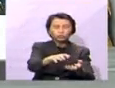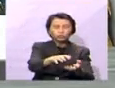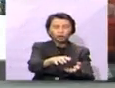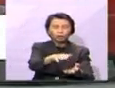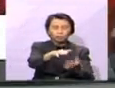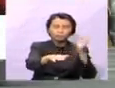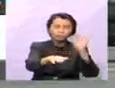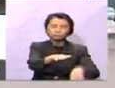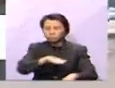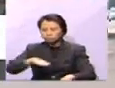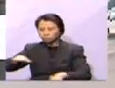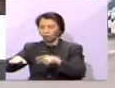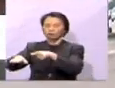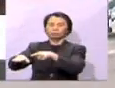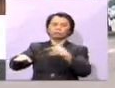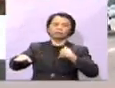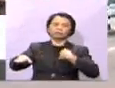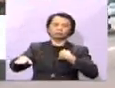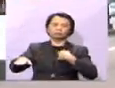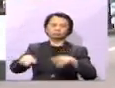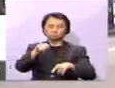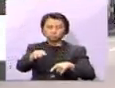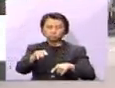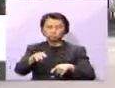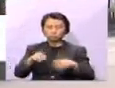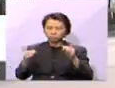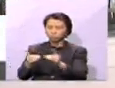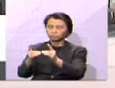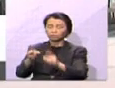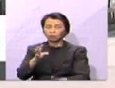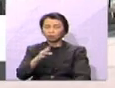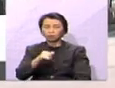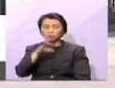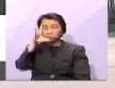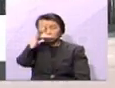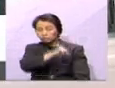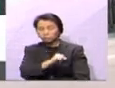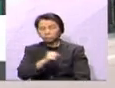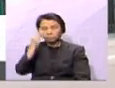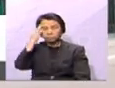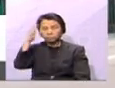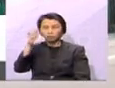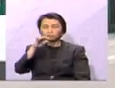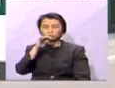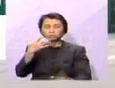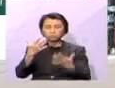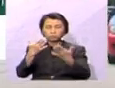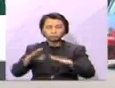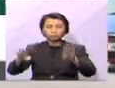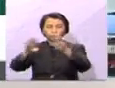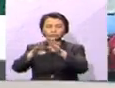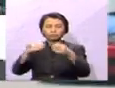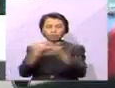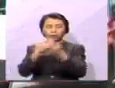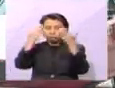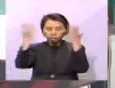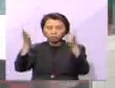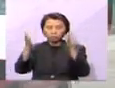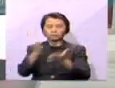rosak antara mereka yang ditemui mengakui kesilapan tidak mengikuti perkembangan semasa